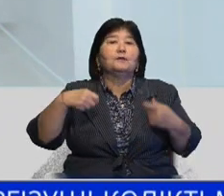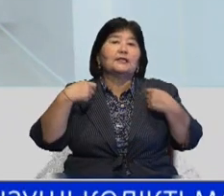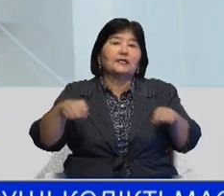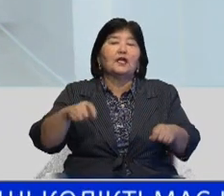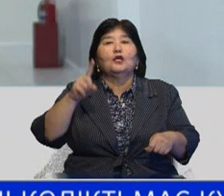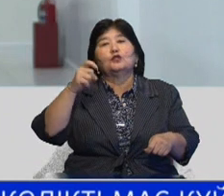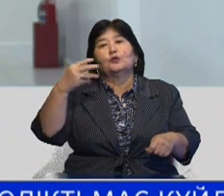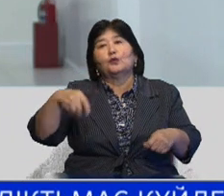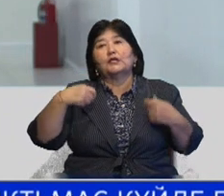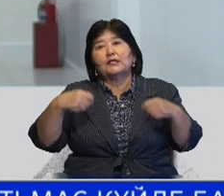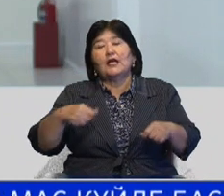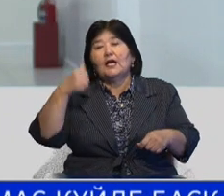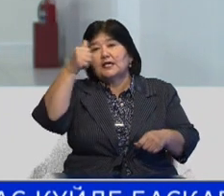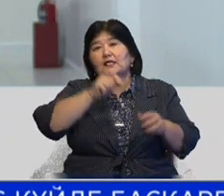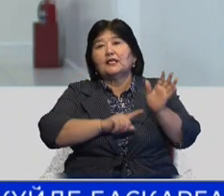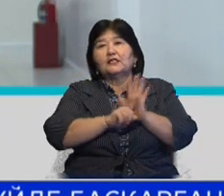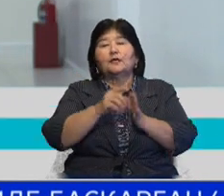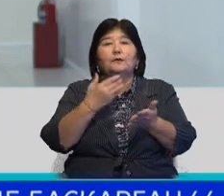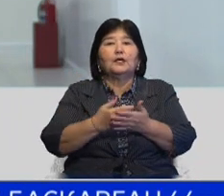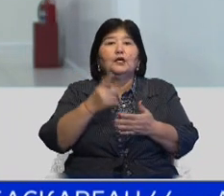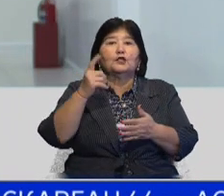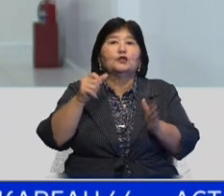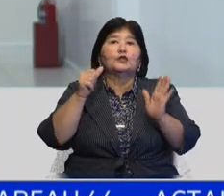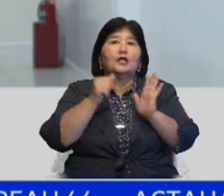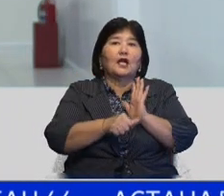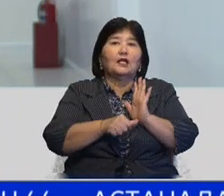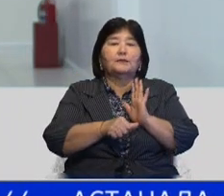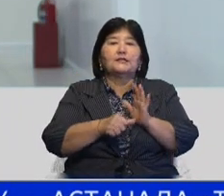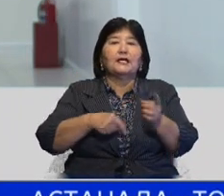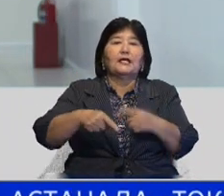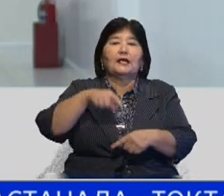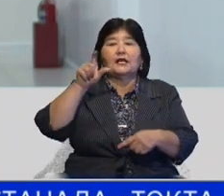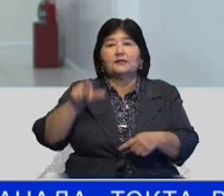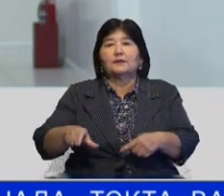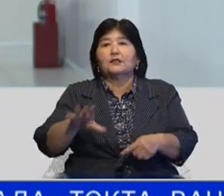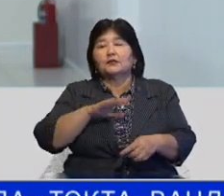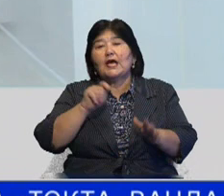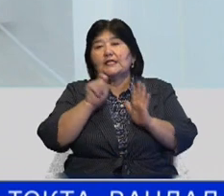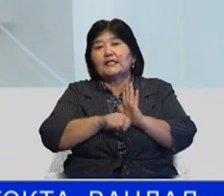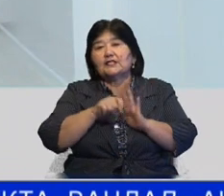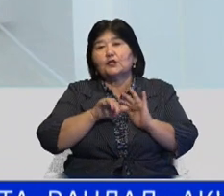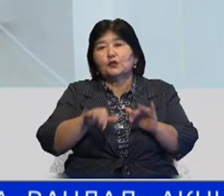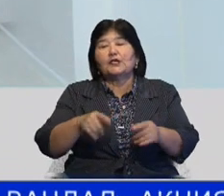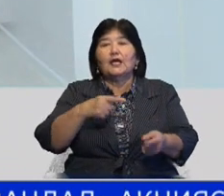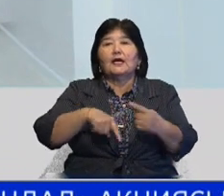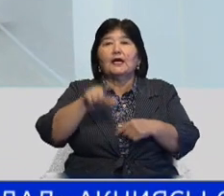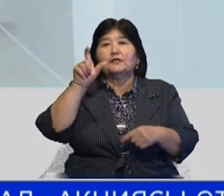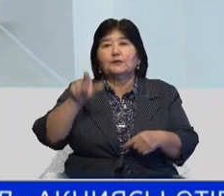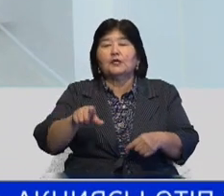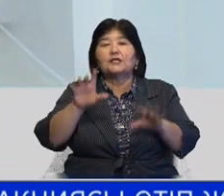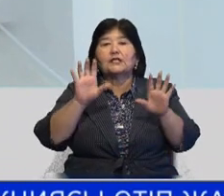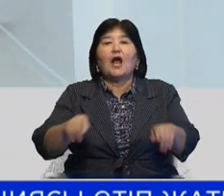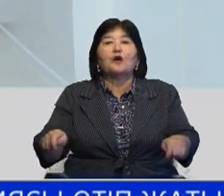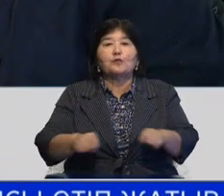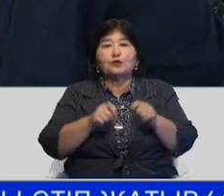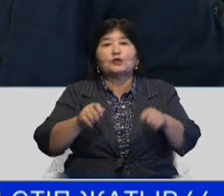мысалы 130-дан сатқан, жылдың басынан 160 кәсіпкерлік субъектілерге тексеру жүргізіліп, кәсіпкерлік субъектілердің ішінен заң